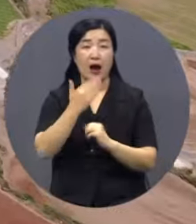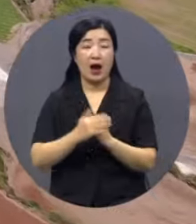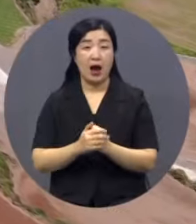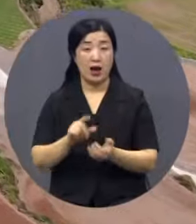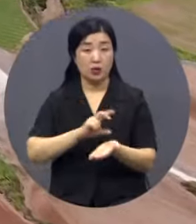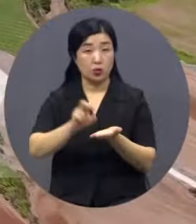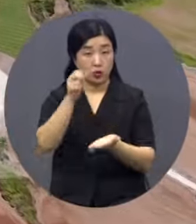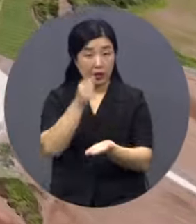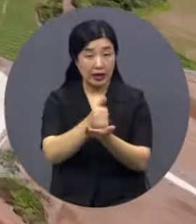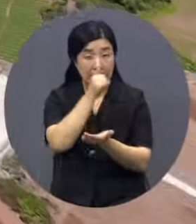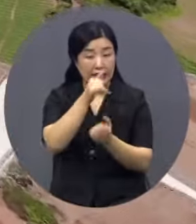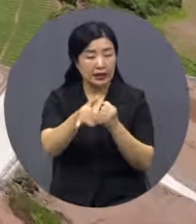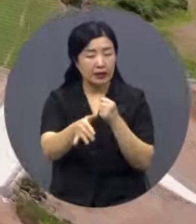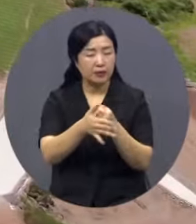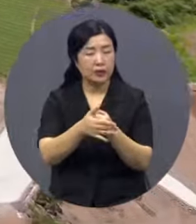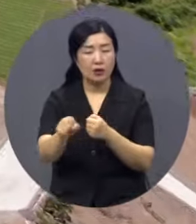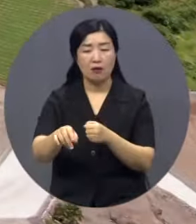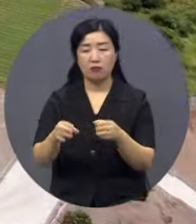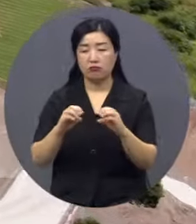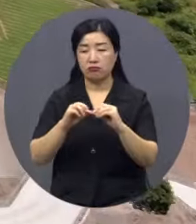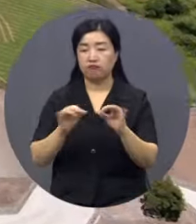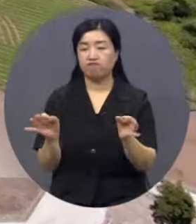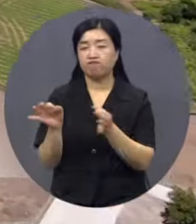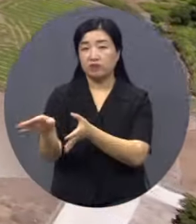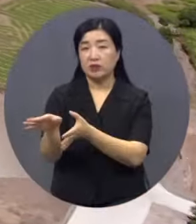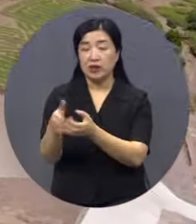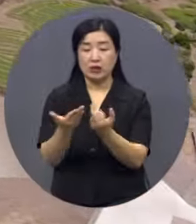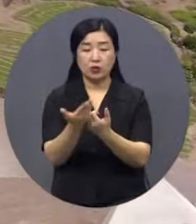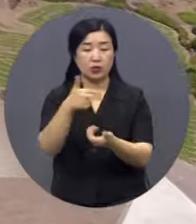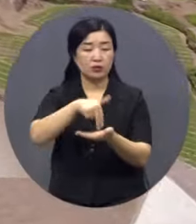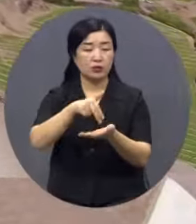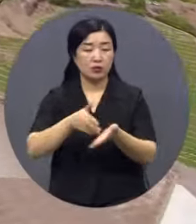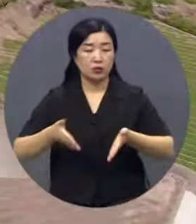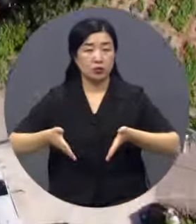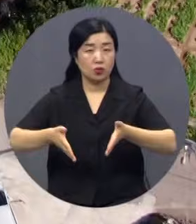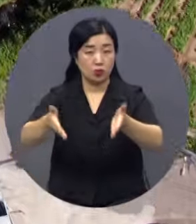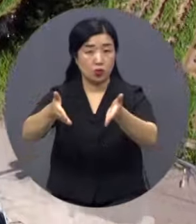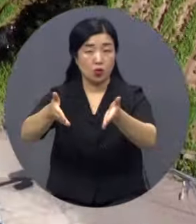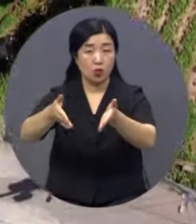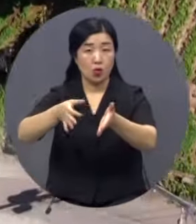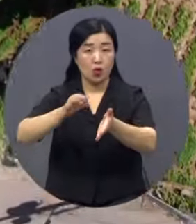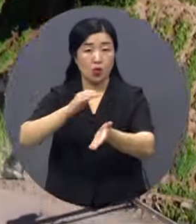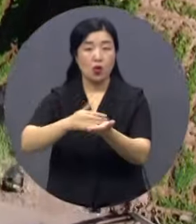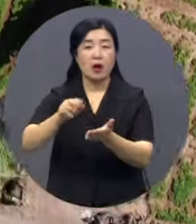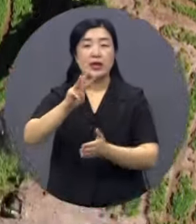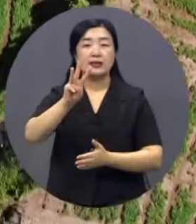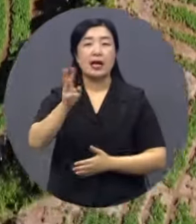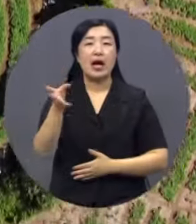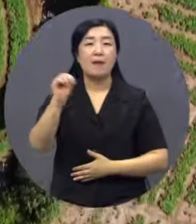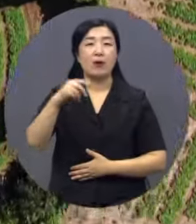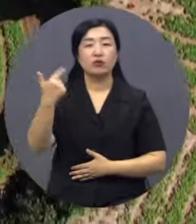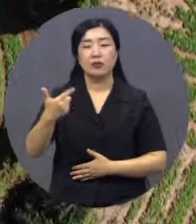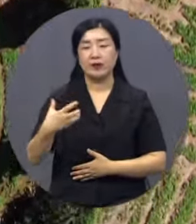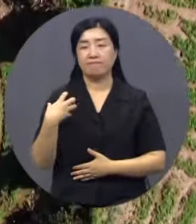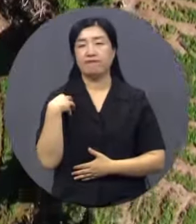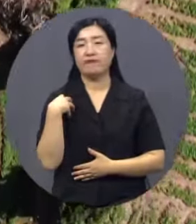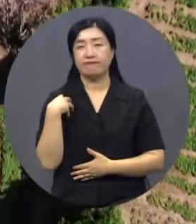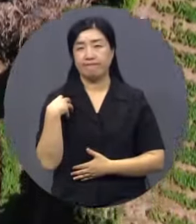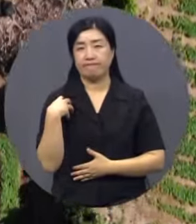조례에 따라 농민들이 땅을 기부하자 제주도가 도로 개설 비용 3억 6천만 원을